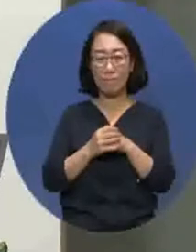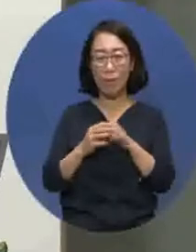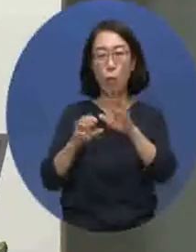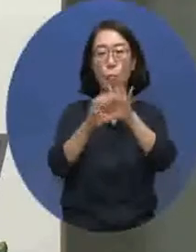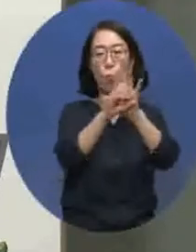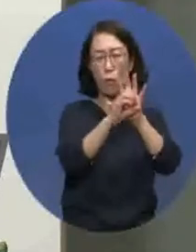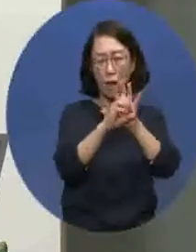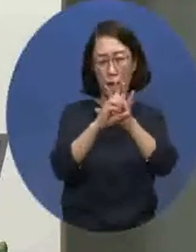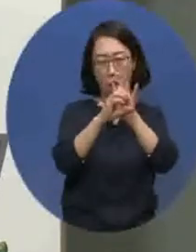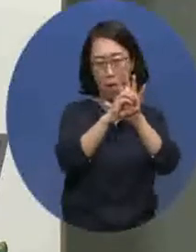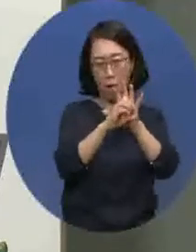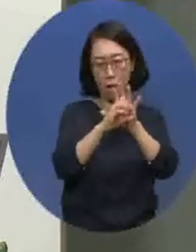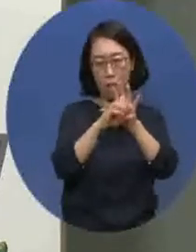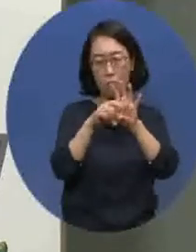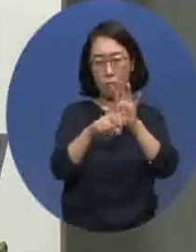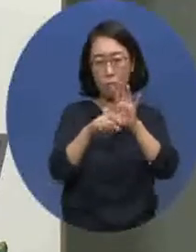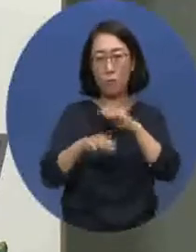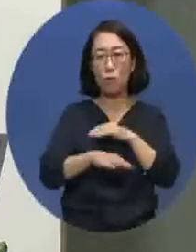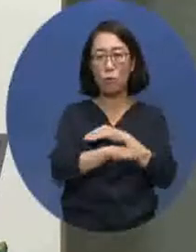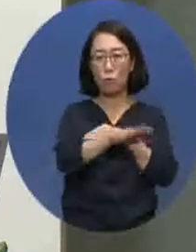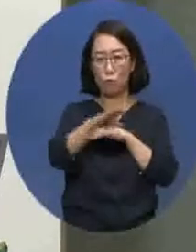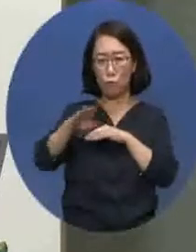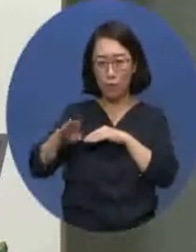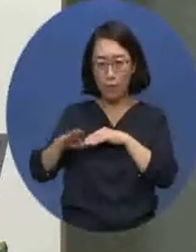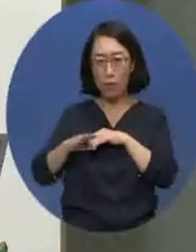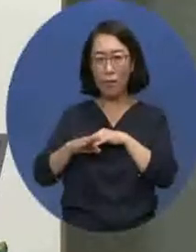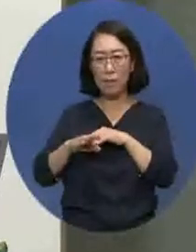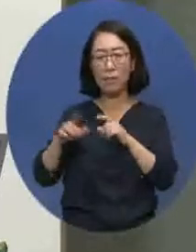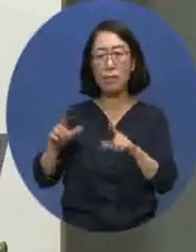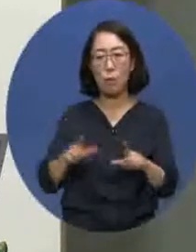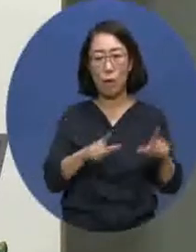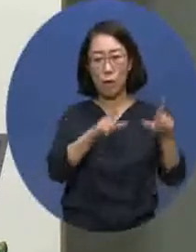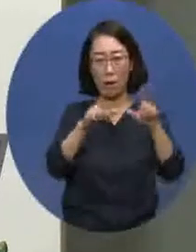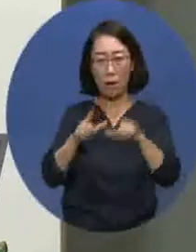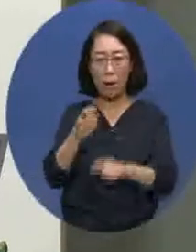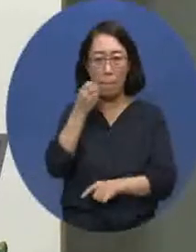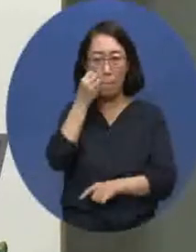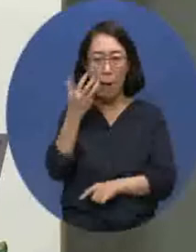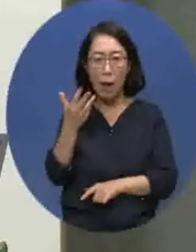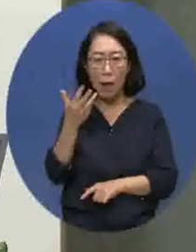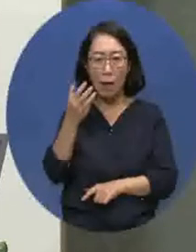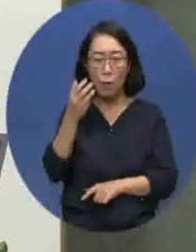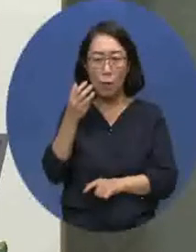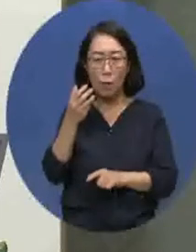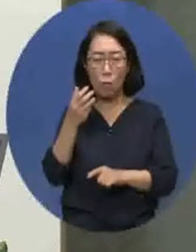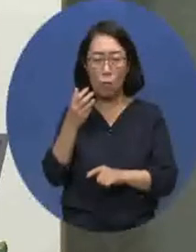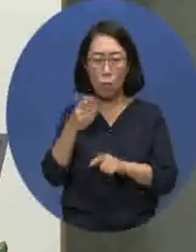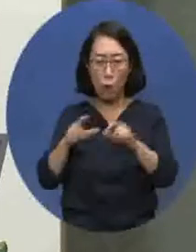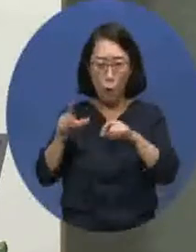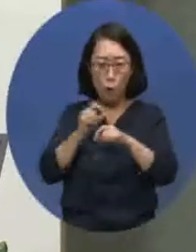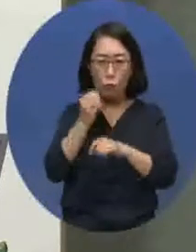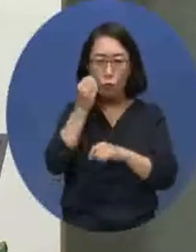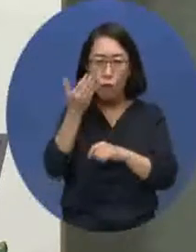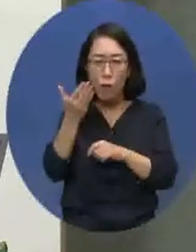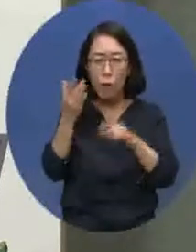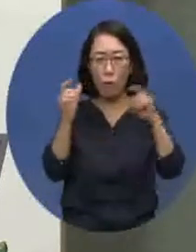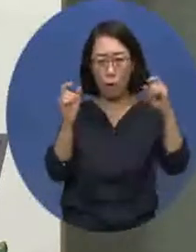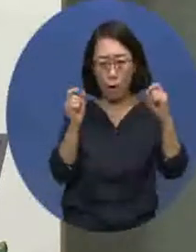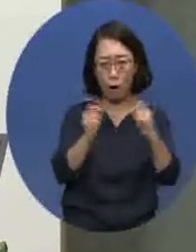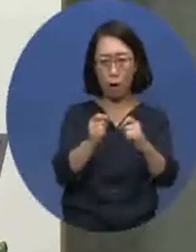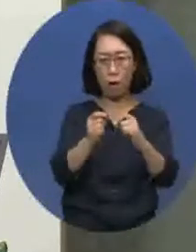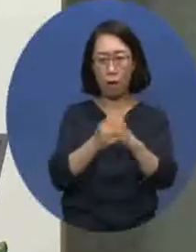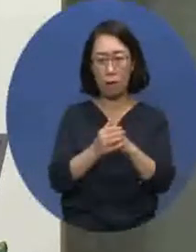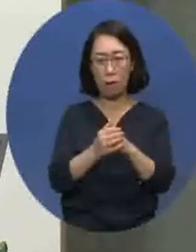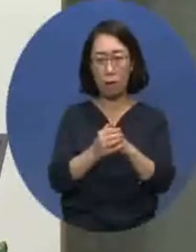나아가 저희들에게 지금 벌써 8개월이 넘어서 9개월 저거 들고 있는데 이제 좀